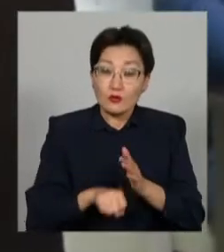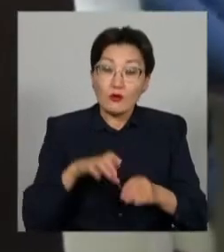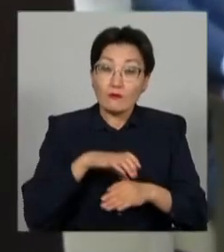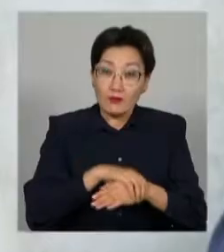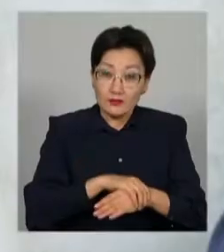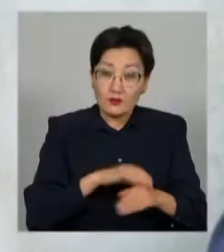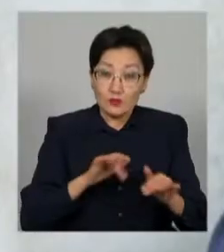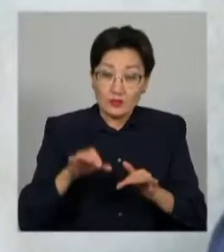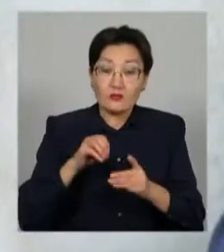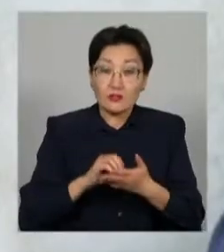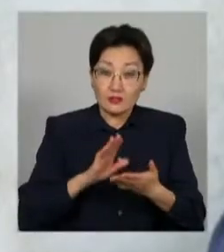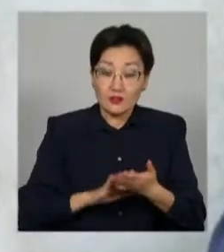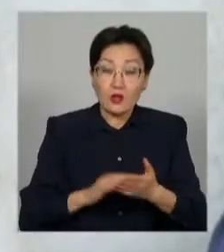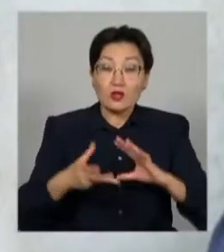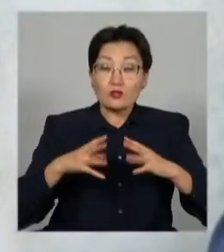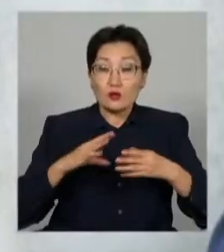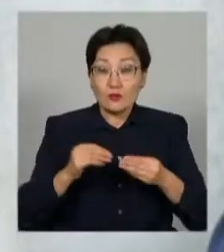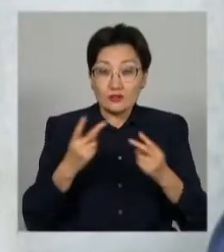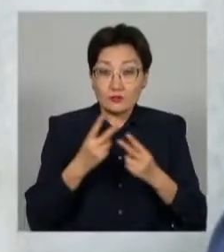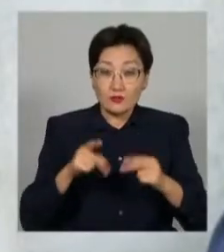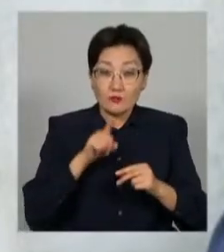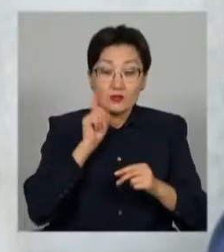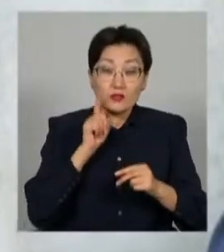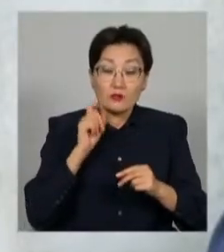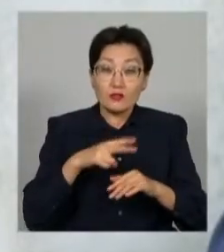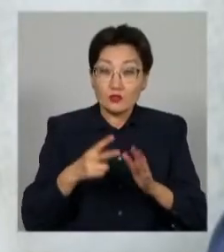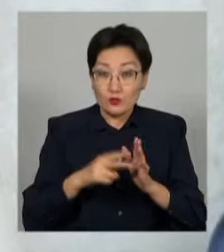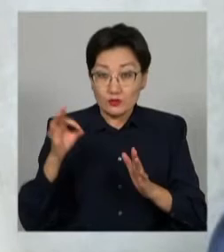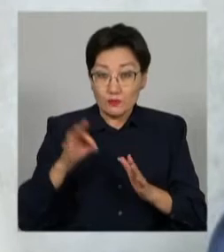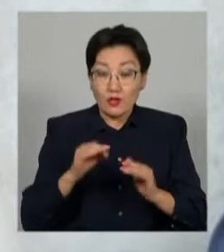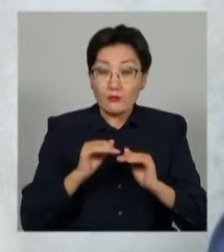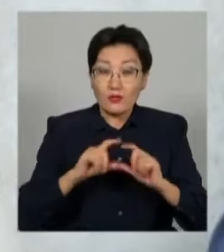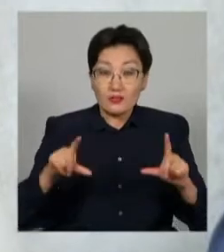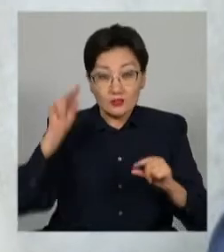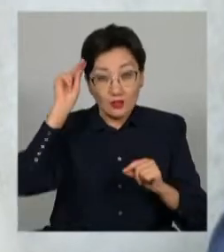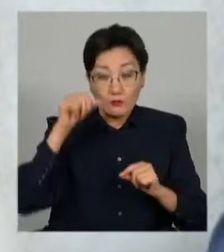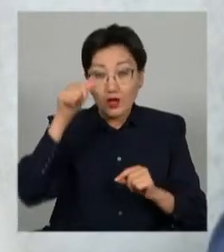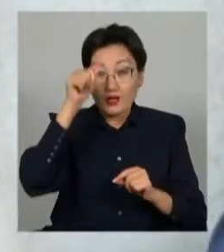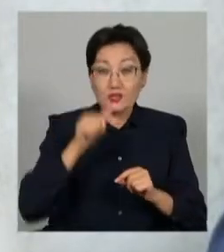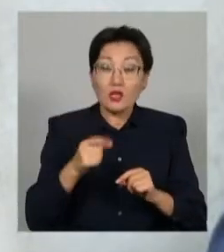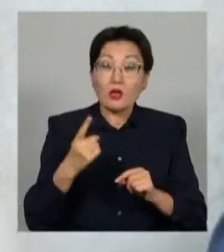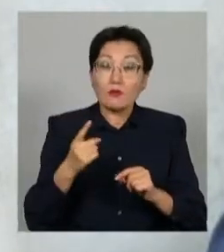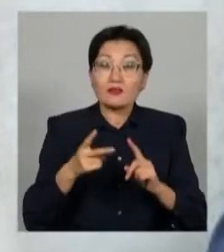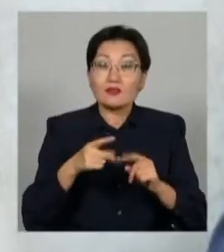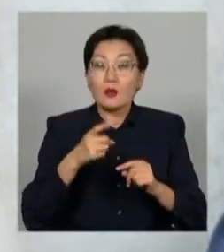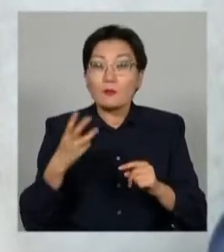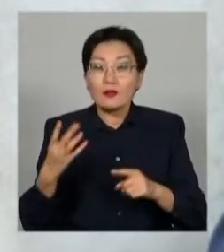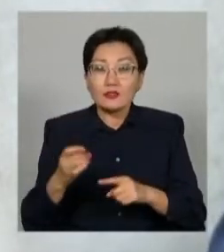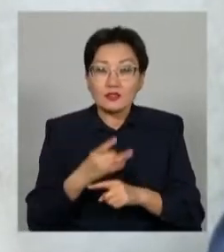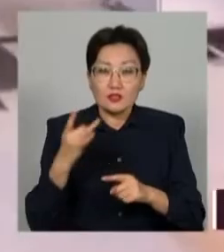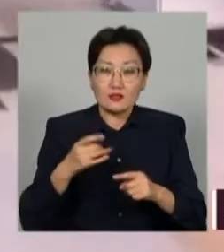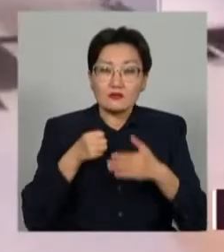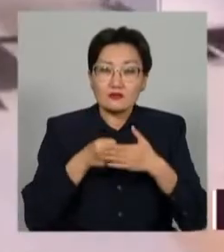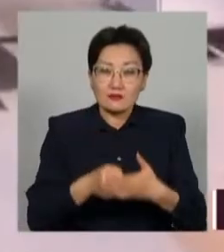Ғалымдар мен сарапшылардың соңғы зерттеу қорытындыларына қарағанда, жасөспірімдердің 17% мектепте айына бір немесе бірнеше рет қысымға ұшырайды